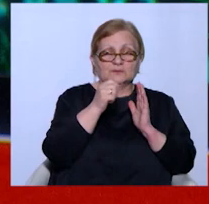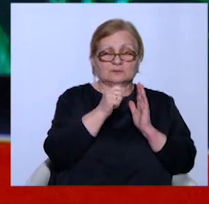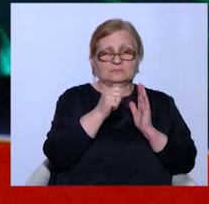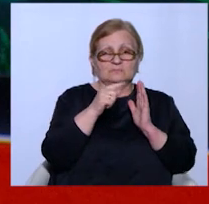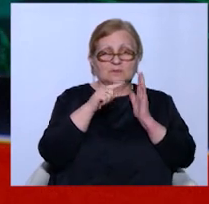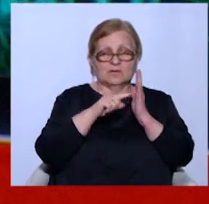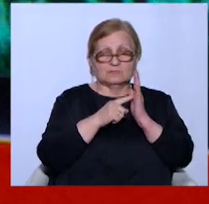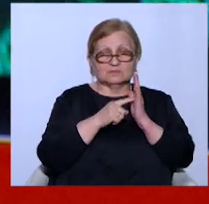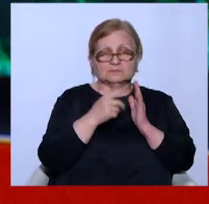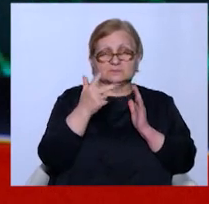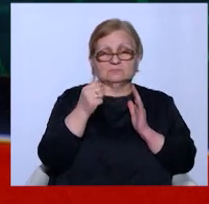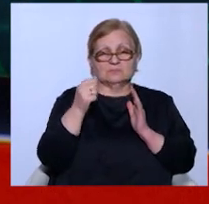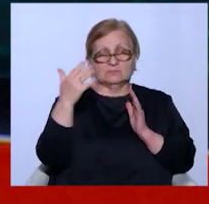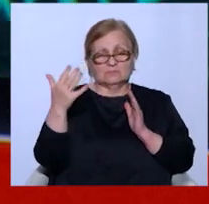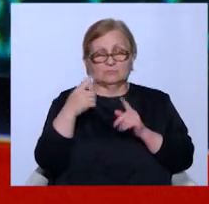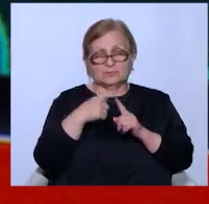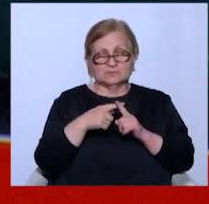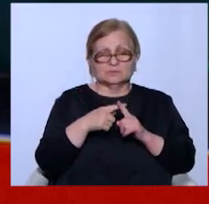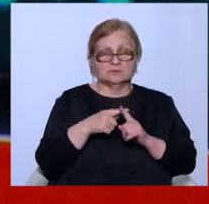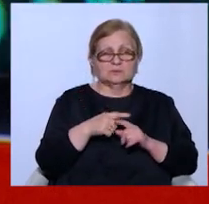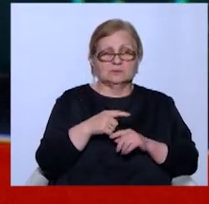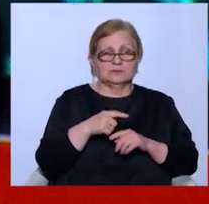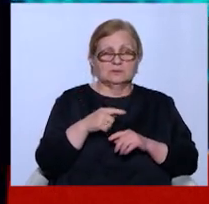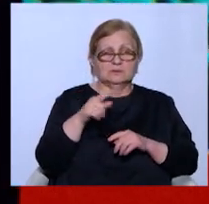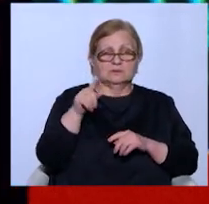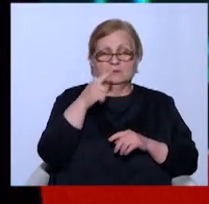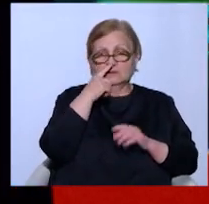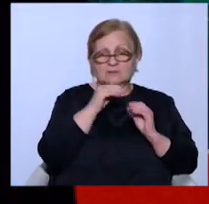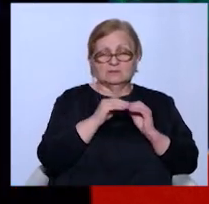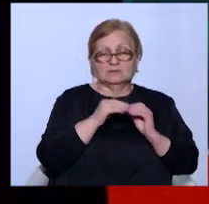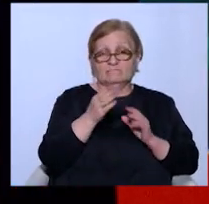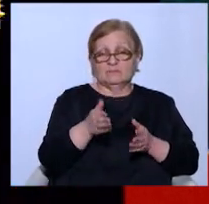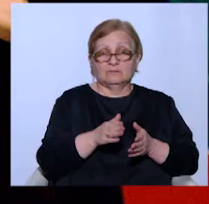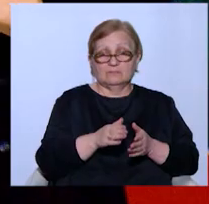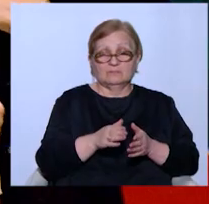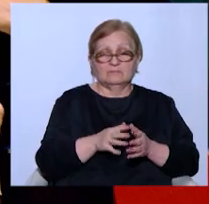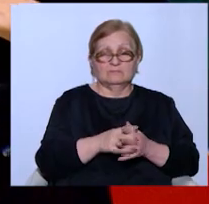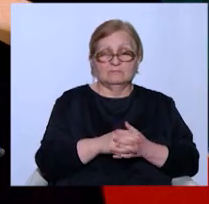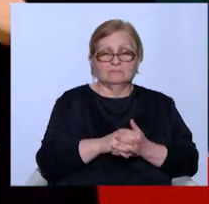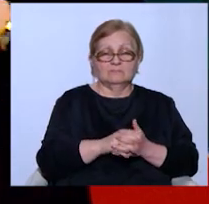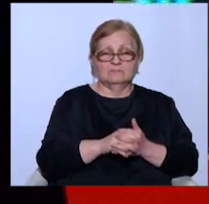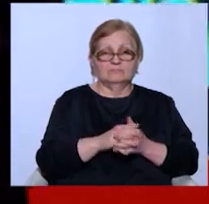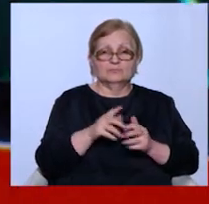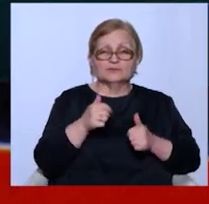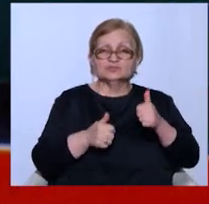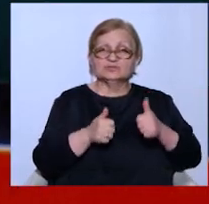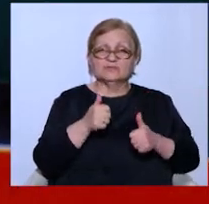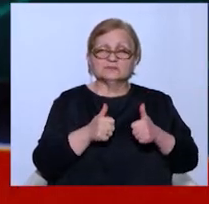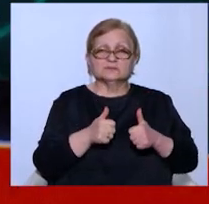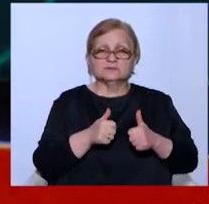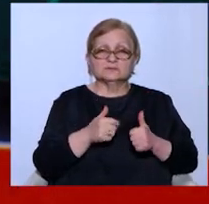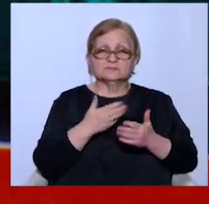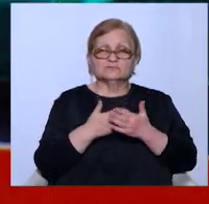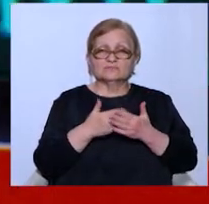5 გამრავლებული 3a 5-ის + -ზე არის აი იგივე ეს. ნახეთ ახლა გამოშევადაროთ რატომ არის. თქვათ